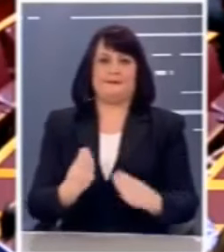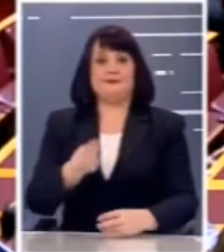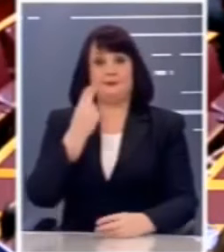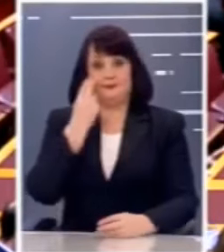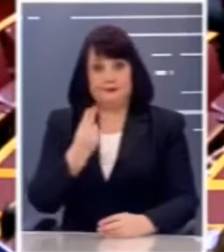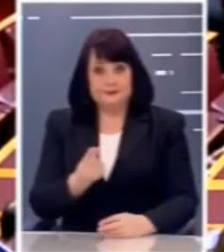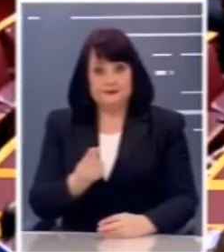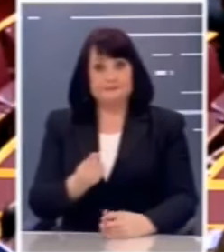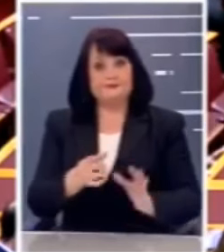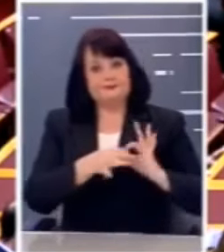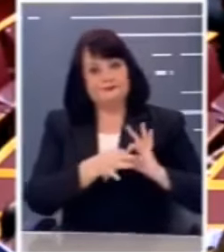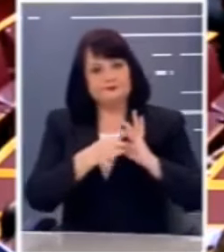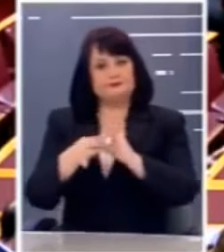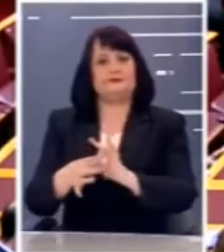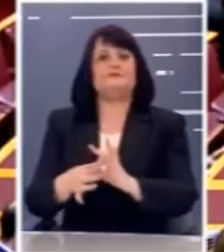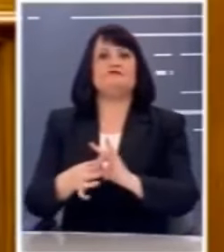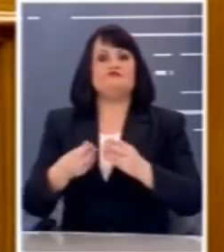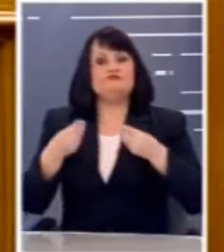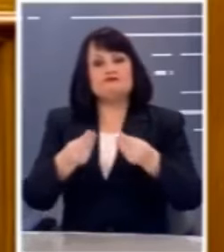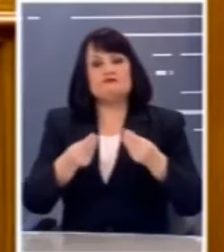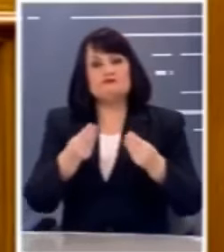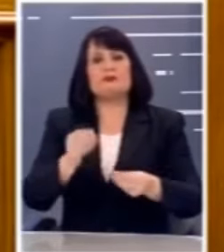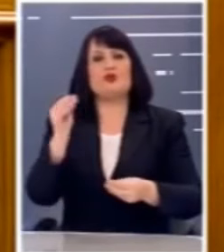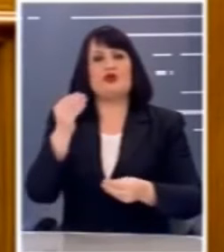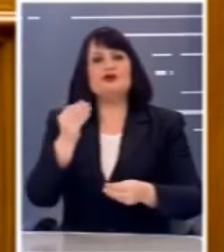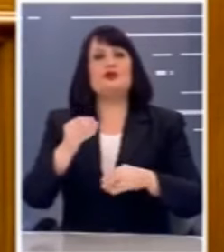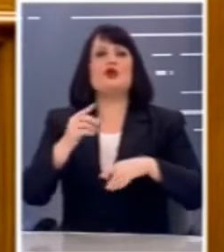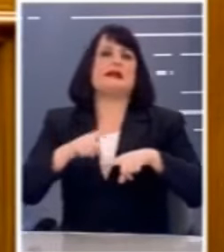Χαρακτηρίζονται από διαρκή προσφορά στην πατρίδα και τον πολιτισμό.